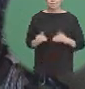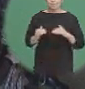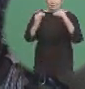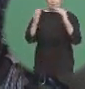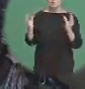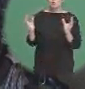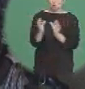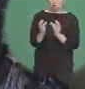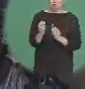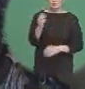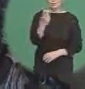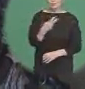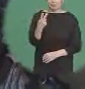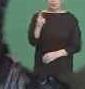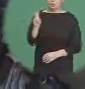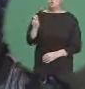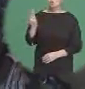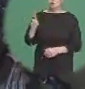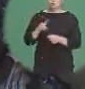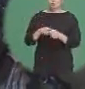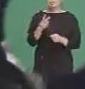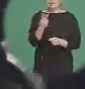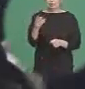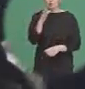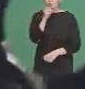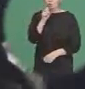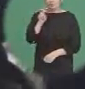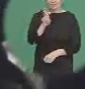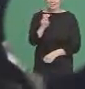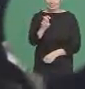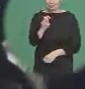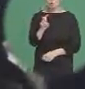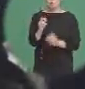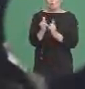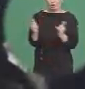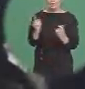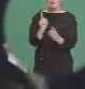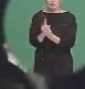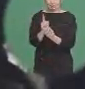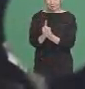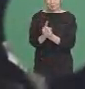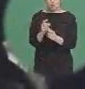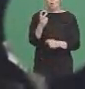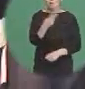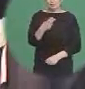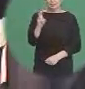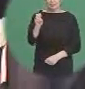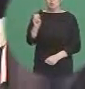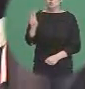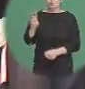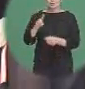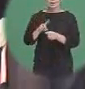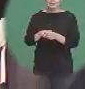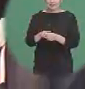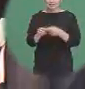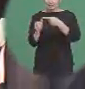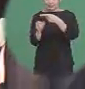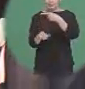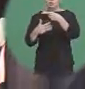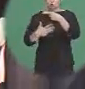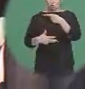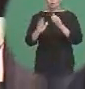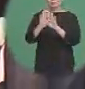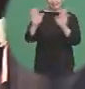成人の集いは今年度20歳になる人を対象に来年1月8日に開かれる予定です